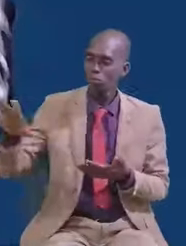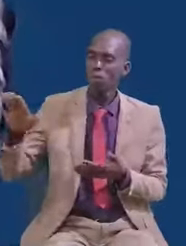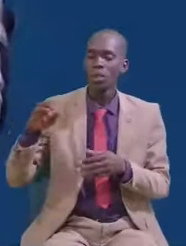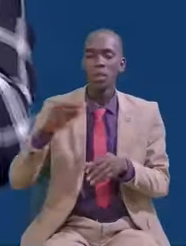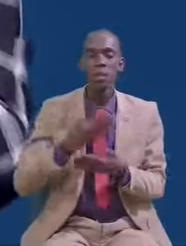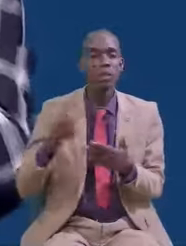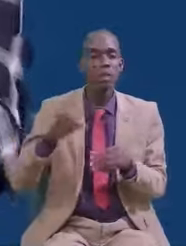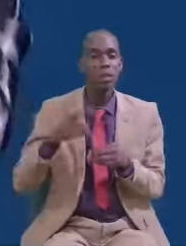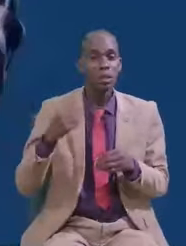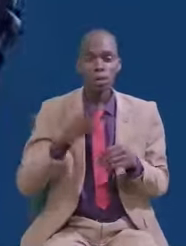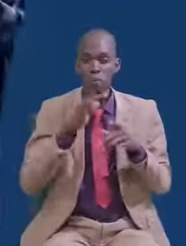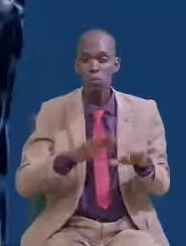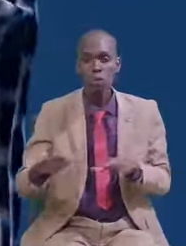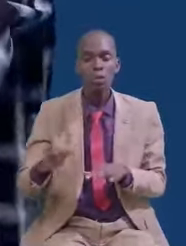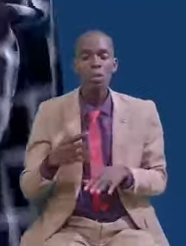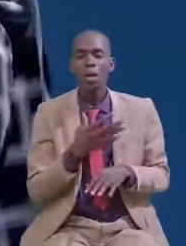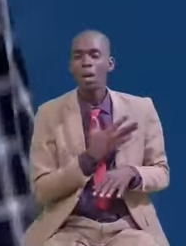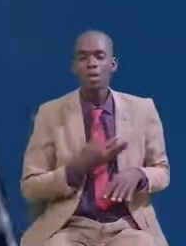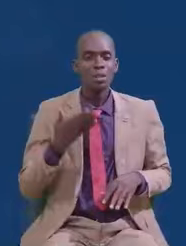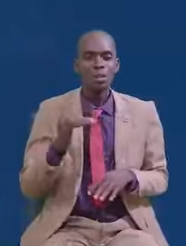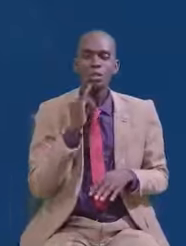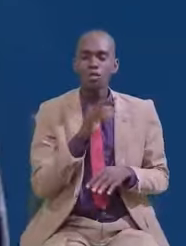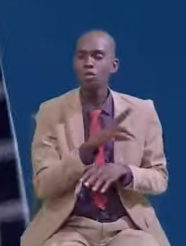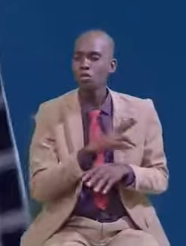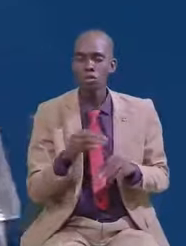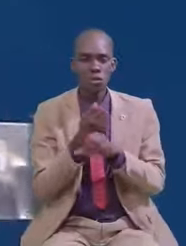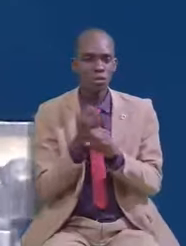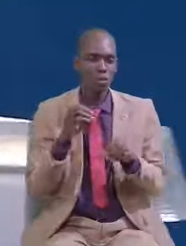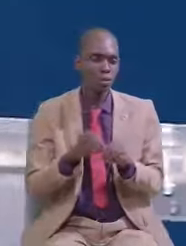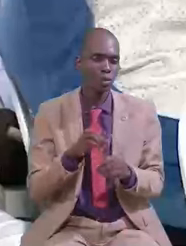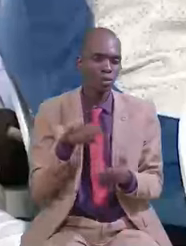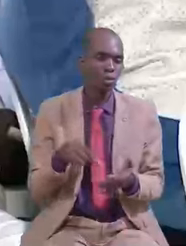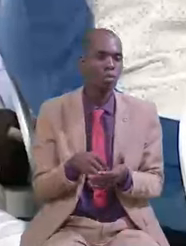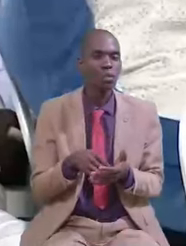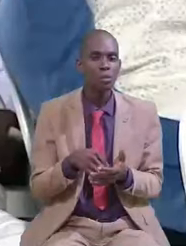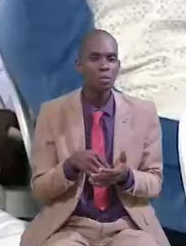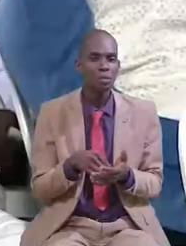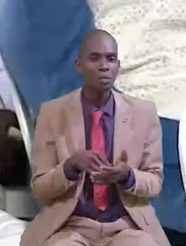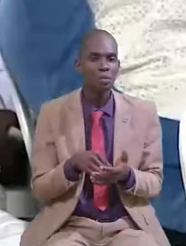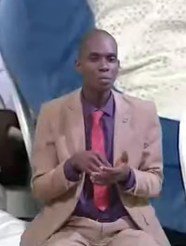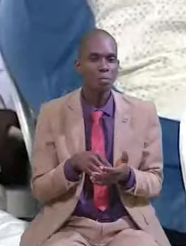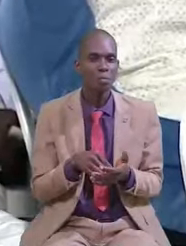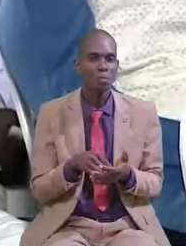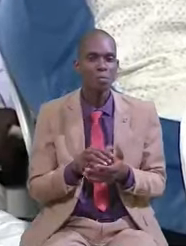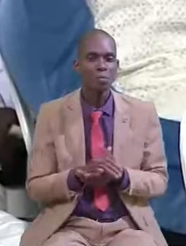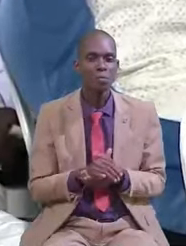Vous pouvez sacrifier la chose la plus chère, vous pouvez jeter cela dans l'océan, mais il n'y a de justice nulle part.